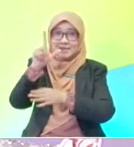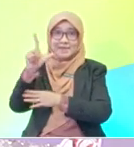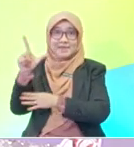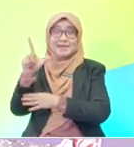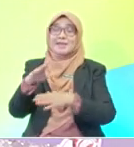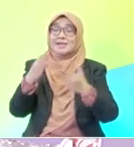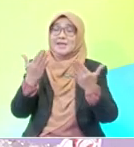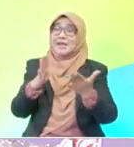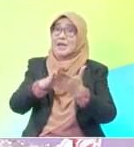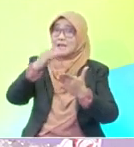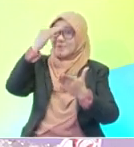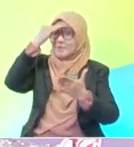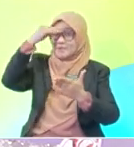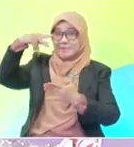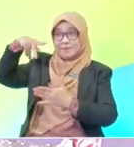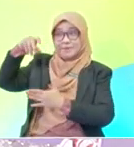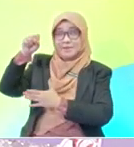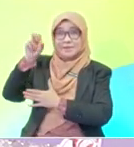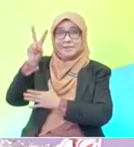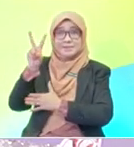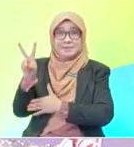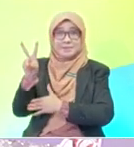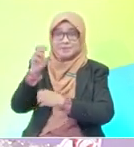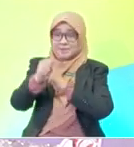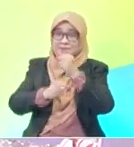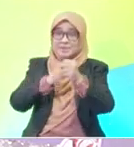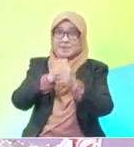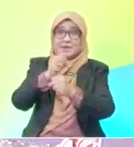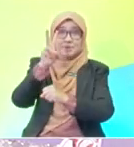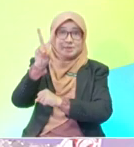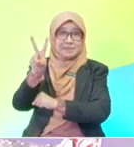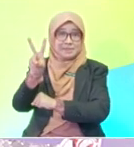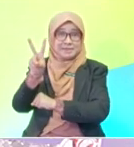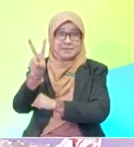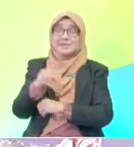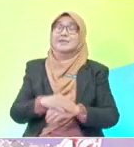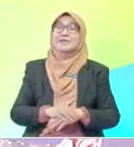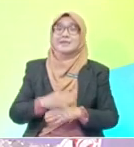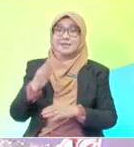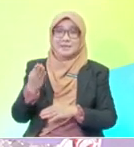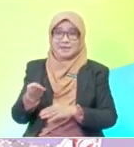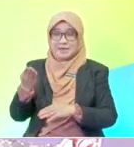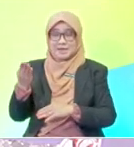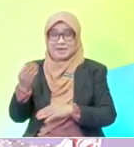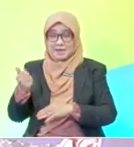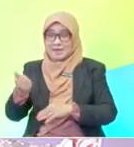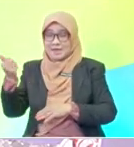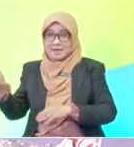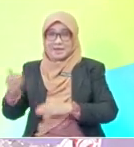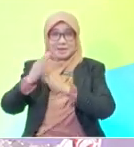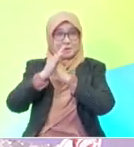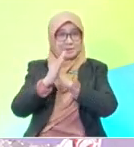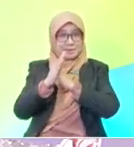seni visual tahun 3, iaitu karya alat pertahanan diri. Dekat depan Abang Fizi sekarang ini ada alat-alat pertahanan